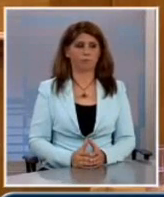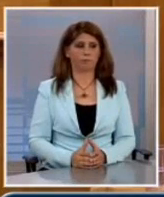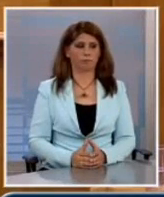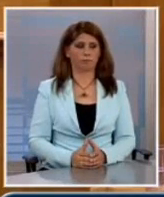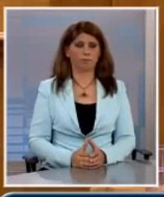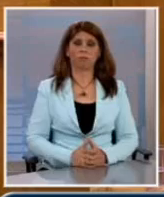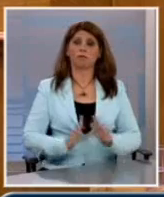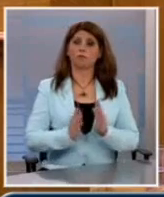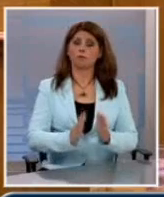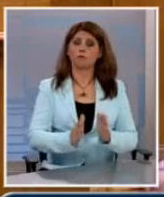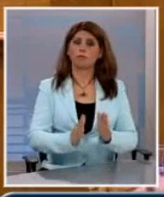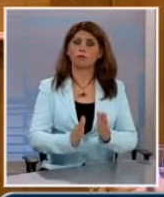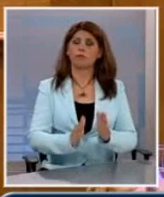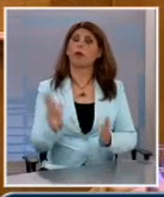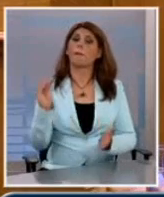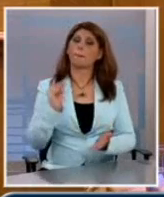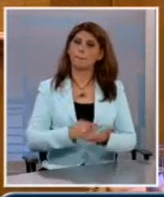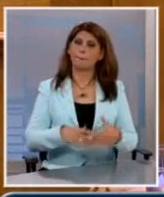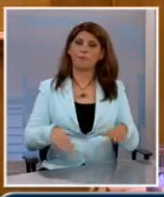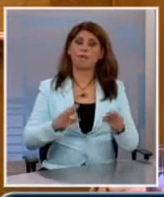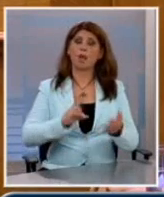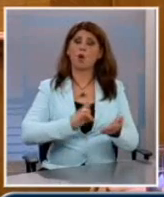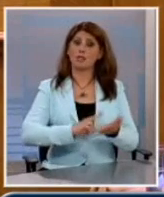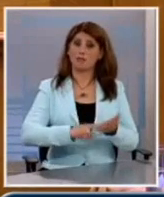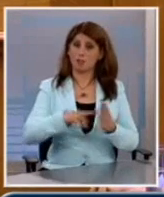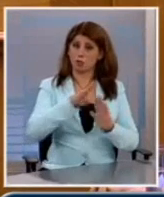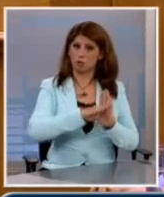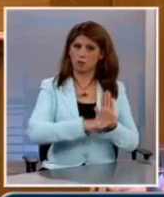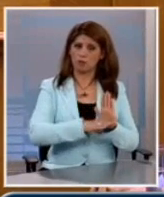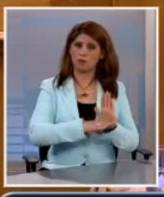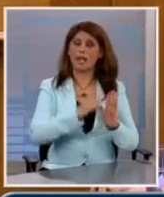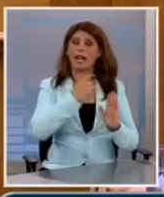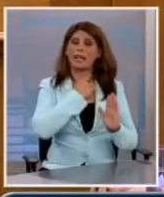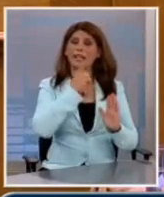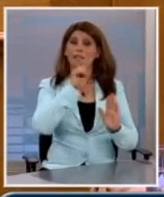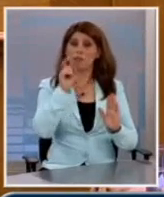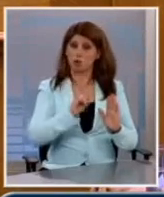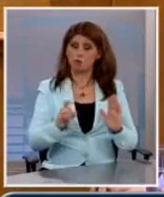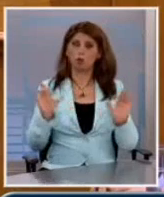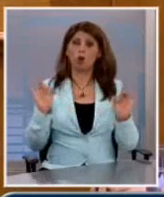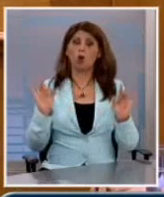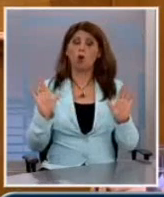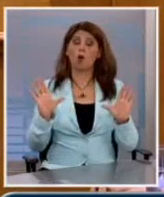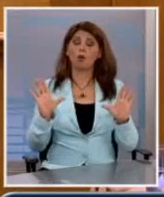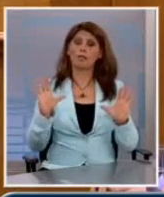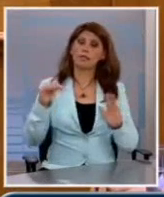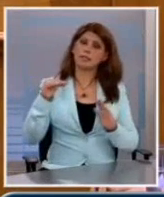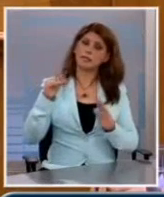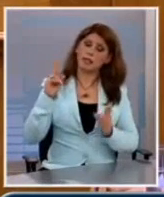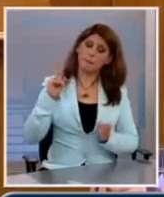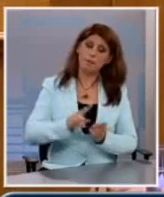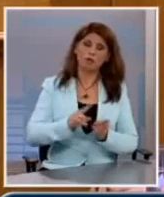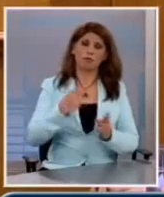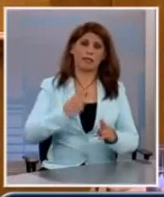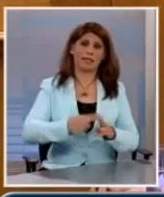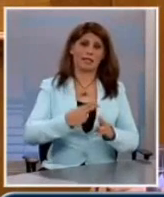Προχωράμε λοιπόν στην επαναφορά του ασφαλιστικού συστήματος σεράκιας βιωσιμότητας χωρίς να μειώσουμε τις